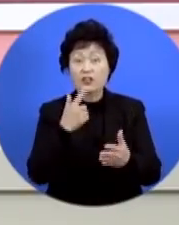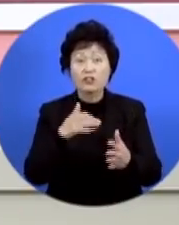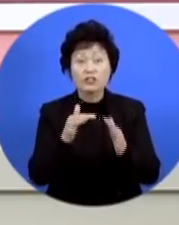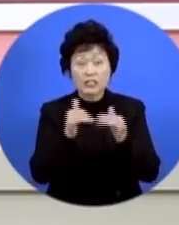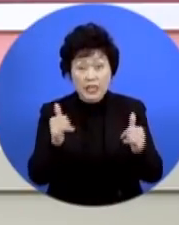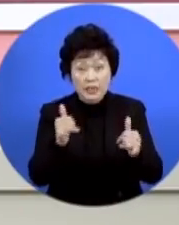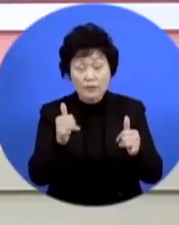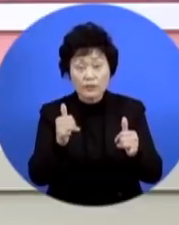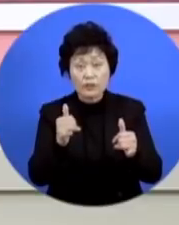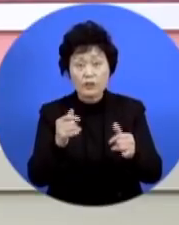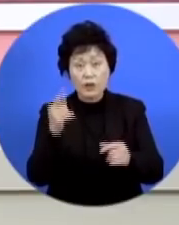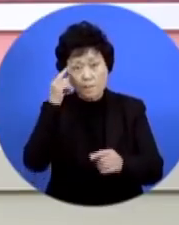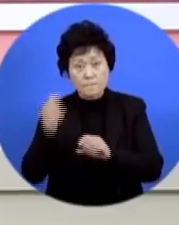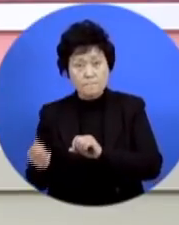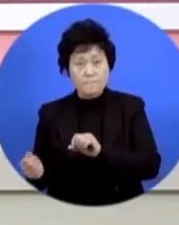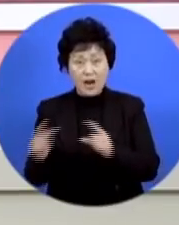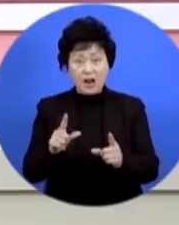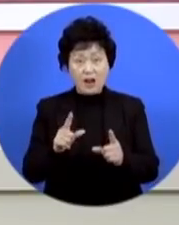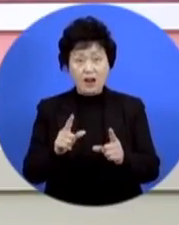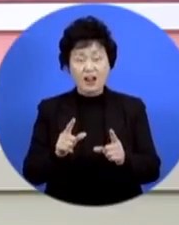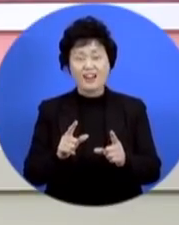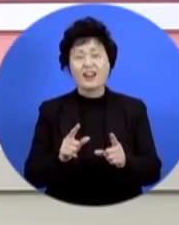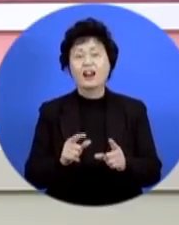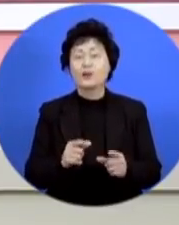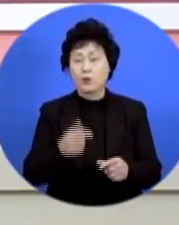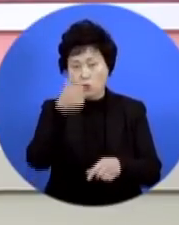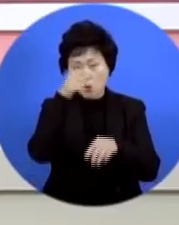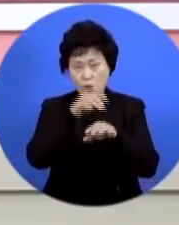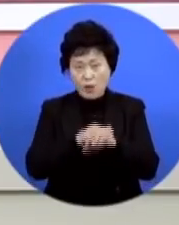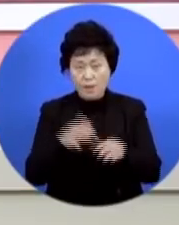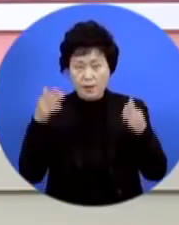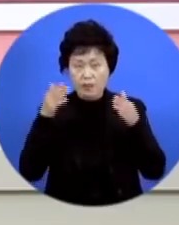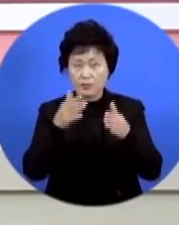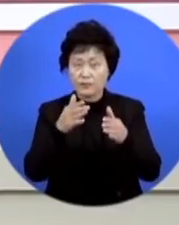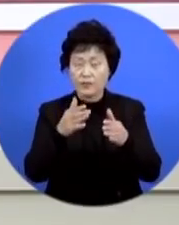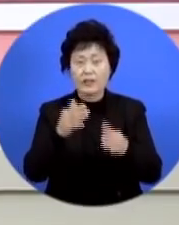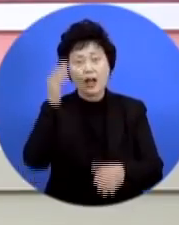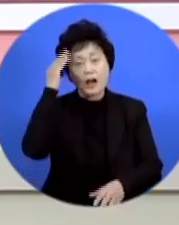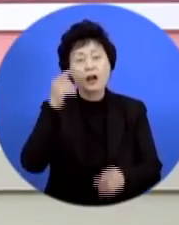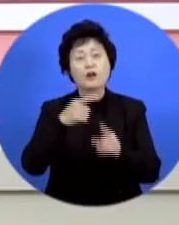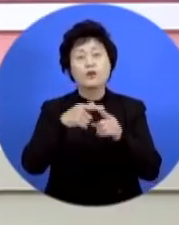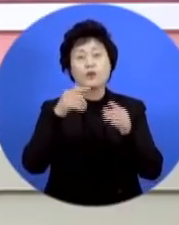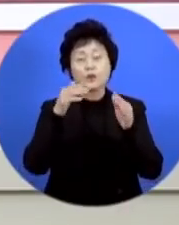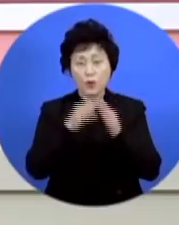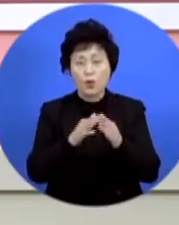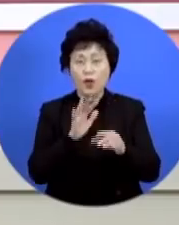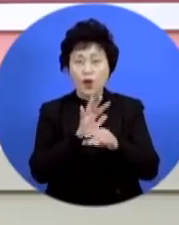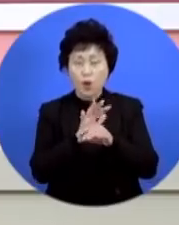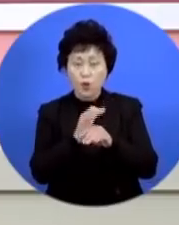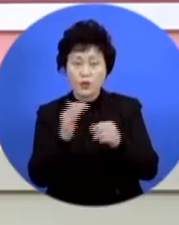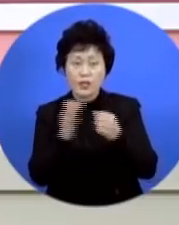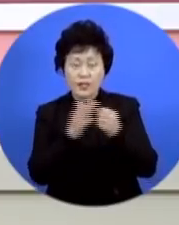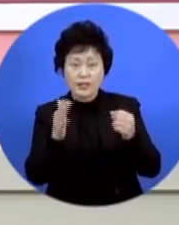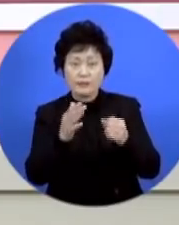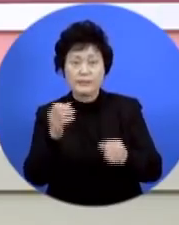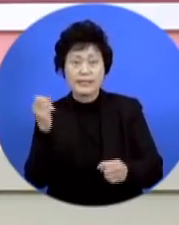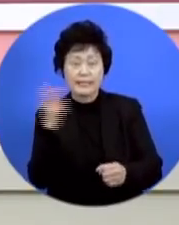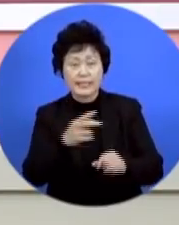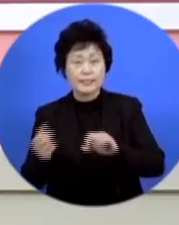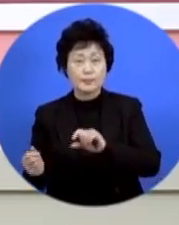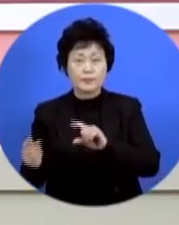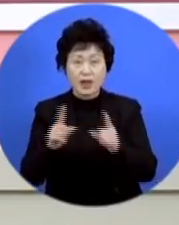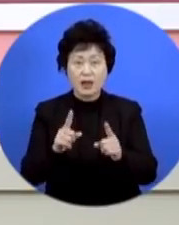만들어주는. 그래서 한국 교회는 살아남는 정도가 아니라 더 이걸 통해서 황골 탈퇴할 것이다. 맞아요. 거품이 싹